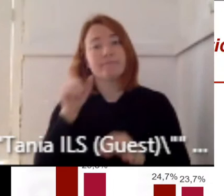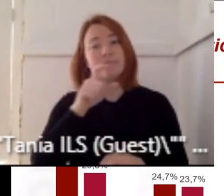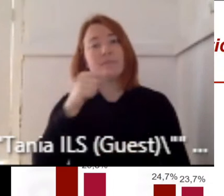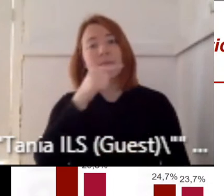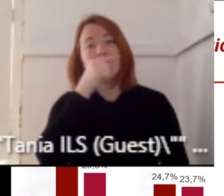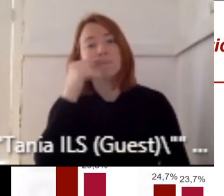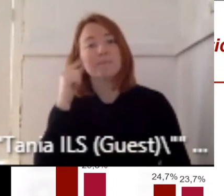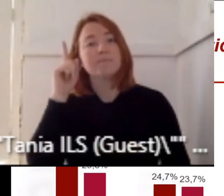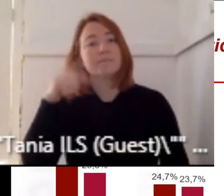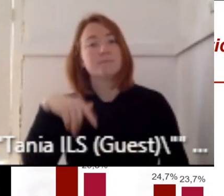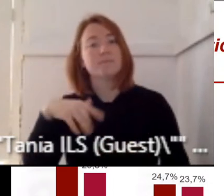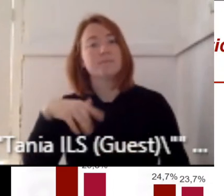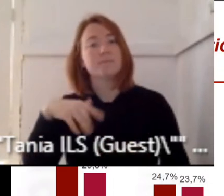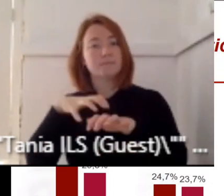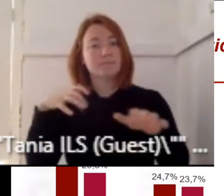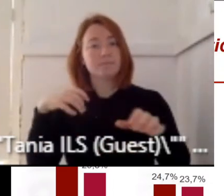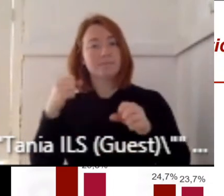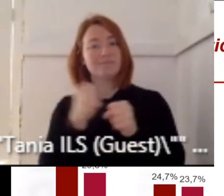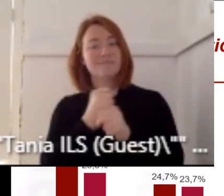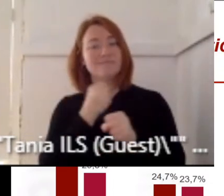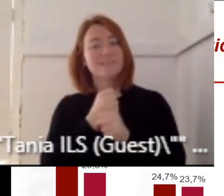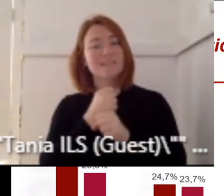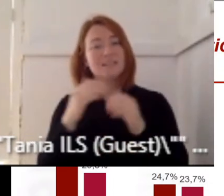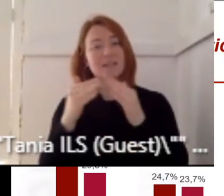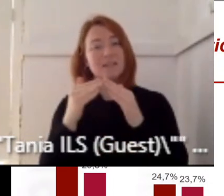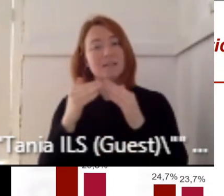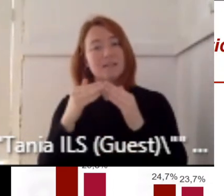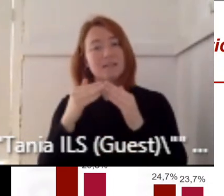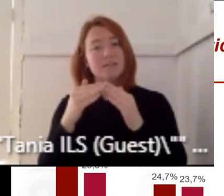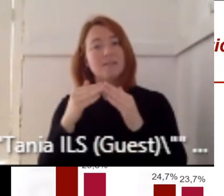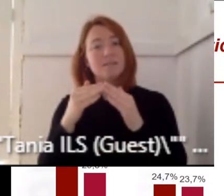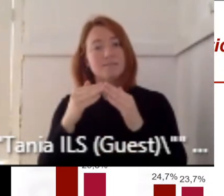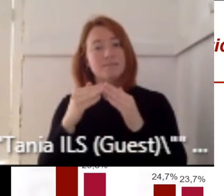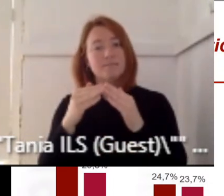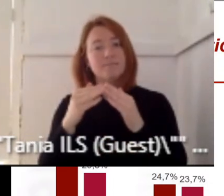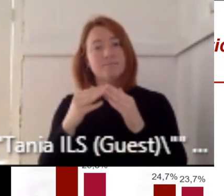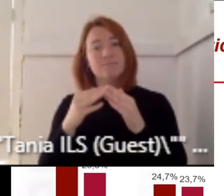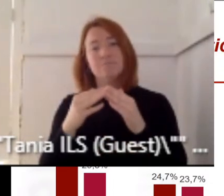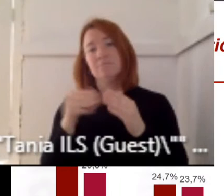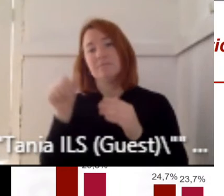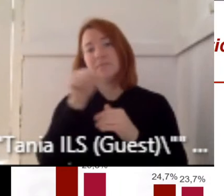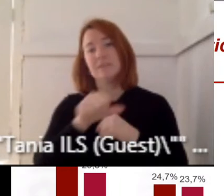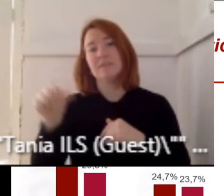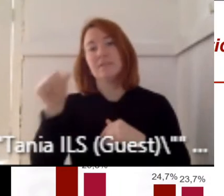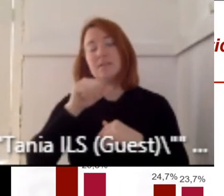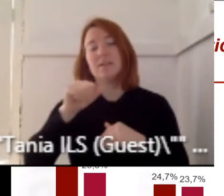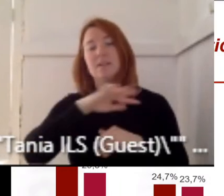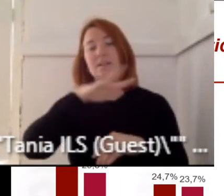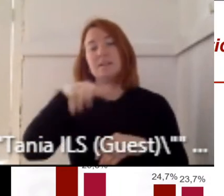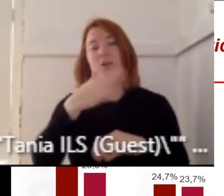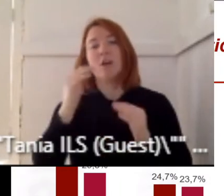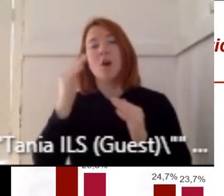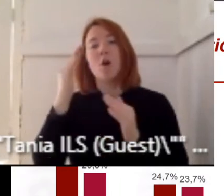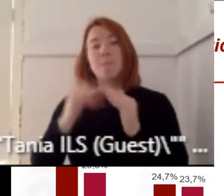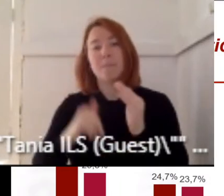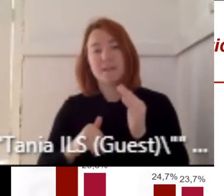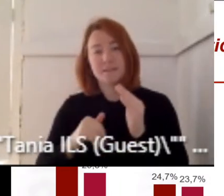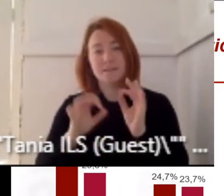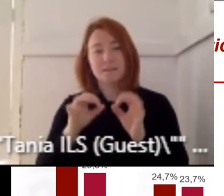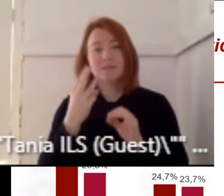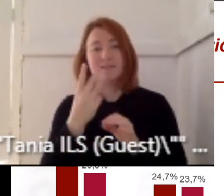realitzat majoritàriament les tasques domèstiques en la franja de 5 hores o menys, en un 36,5%,